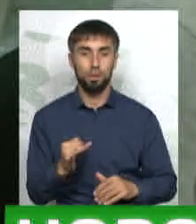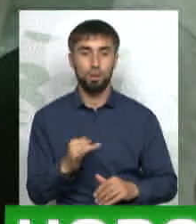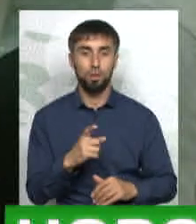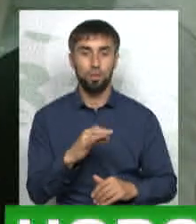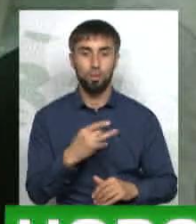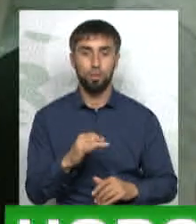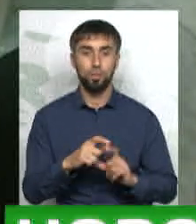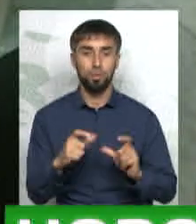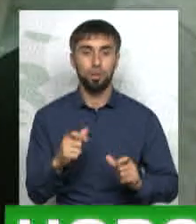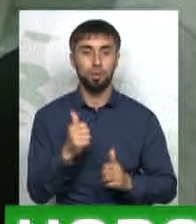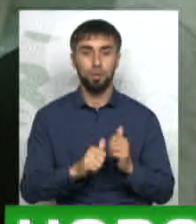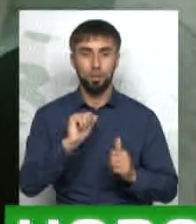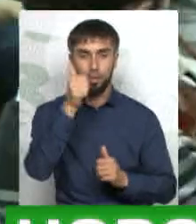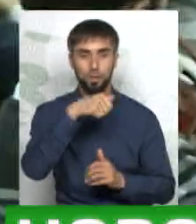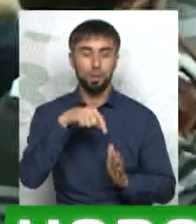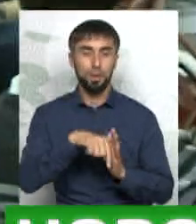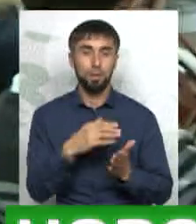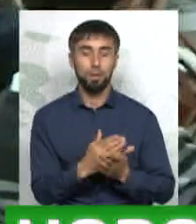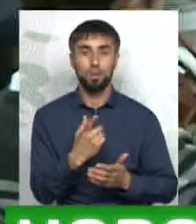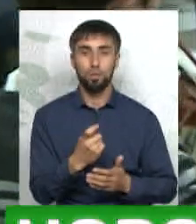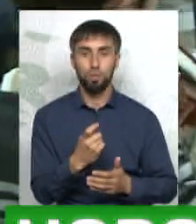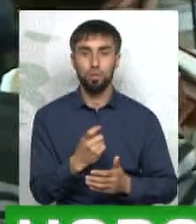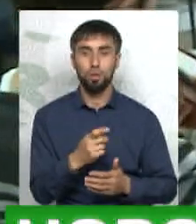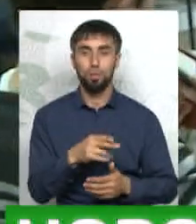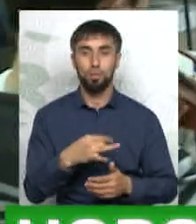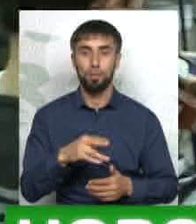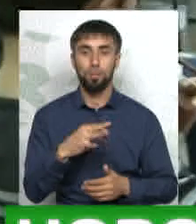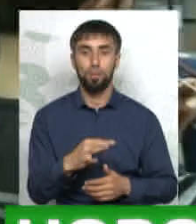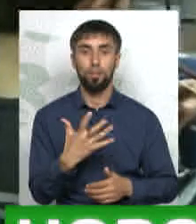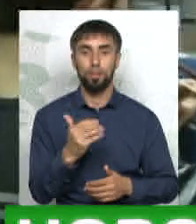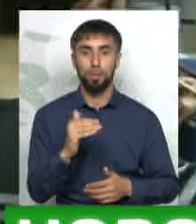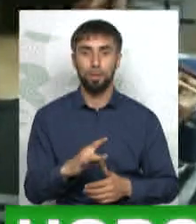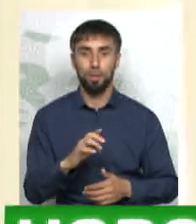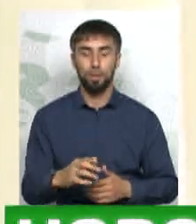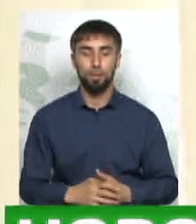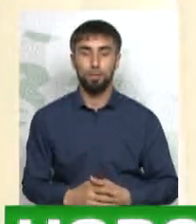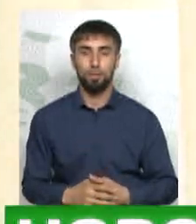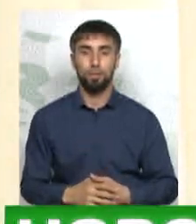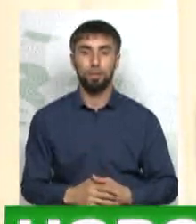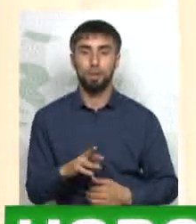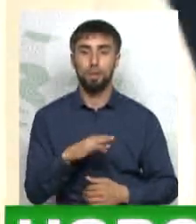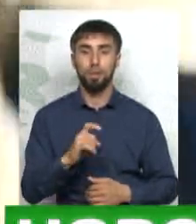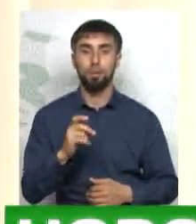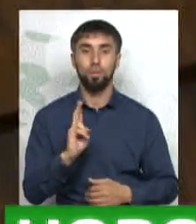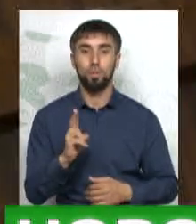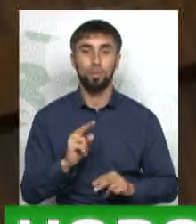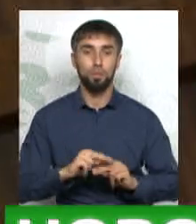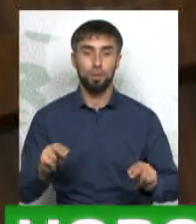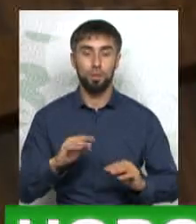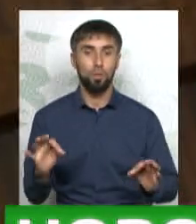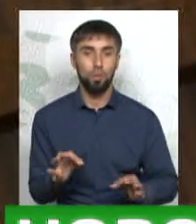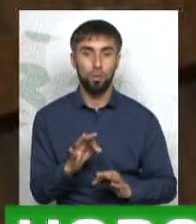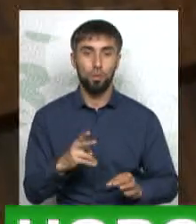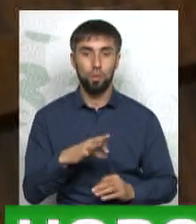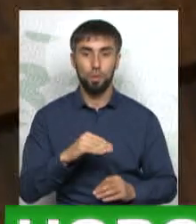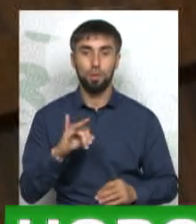хоровых школах ежегодно предусмотрено 100 премии по 500 тысяч рублей для тех кто преподает В